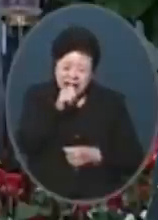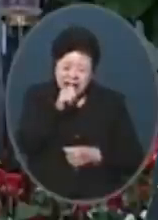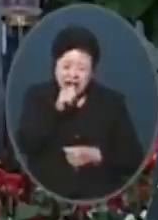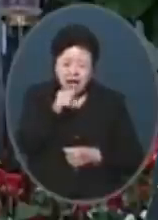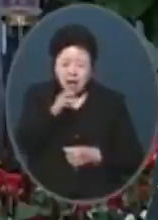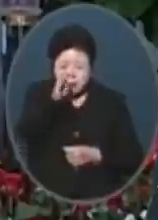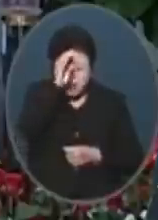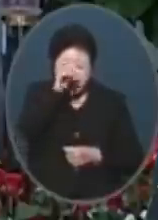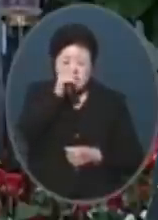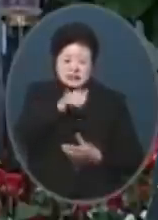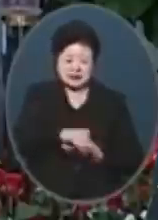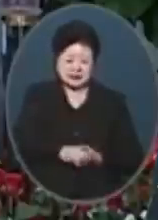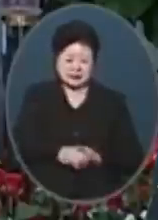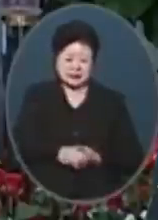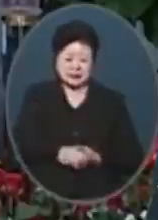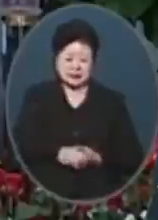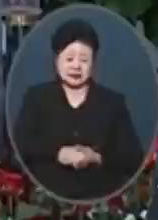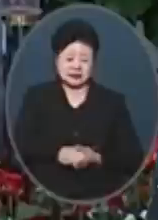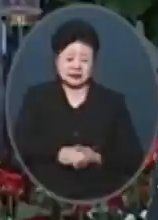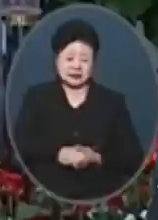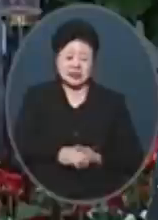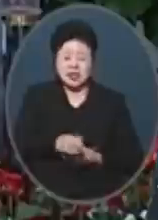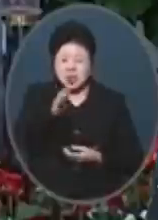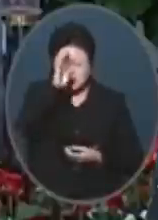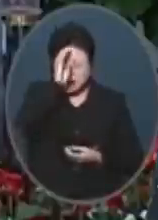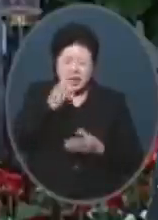가시철망병이라는 것입니다. 이 병에 걸린